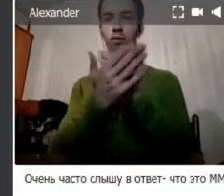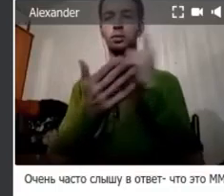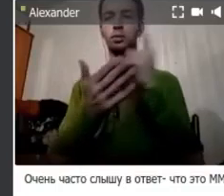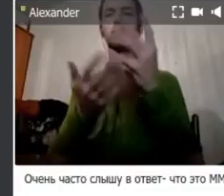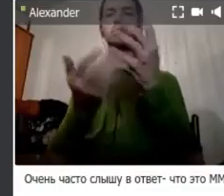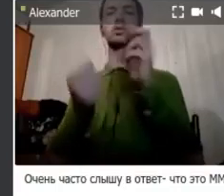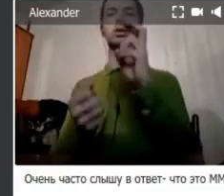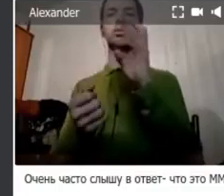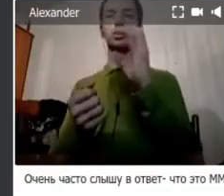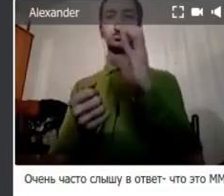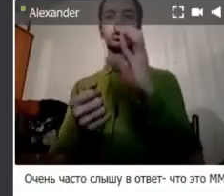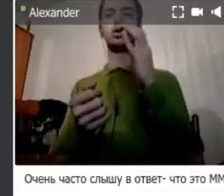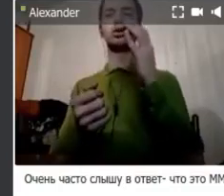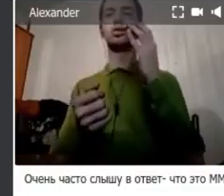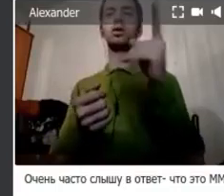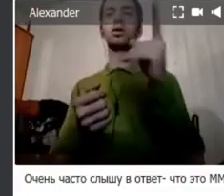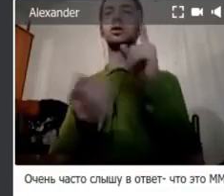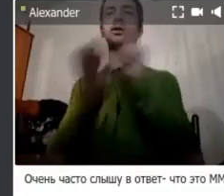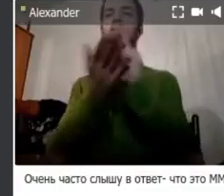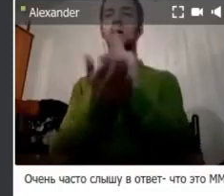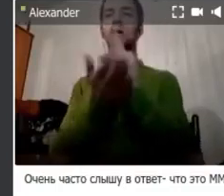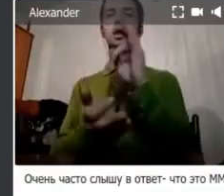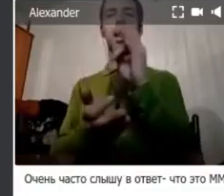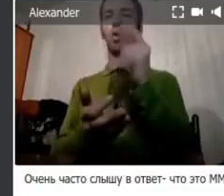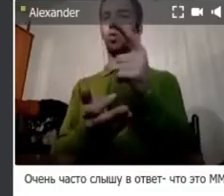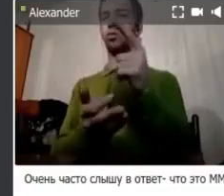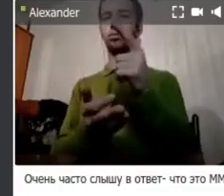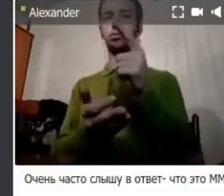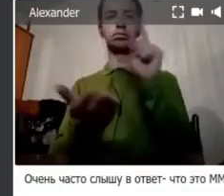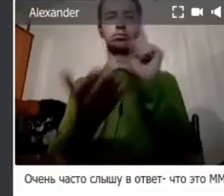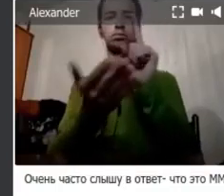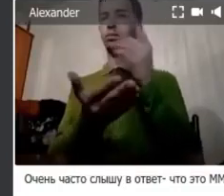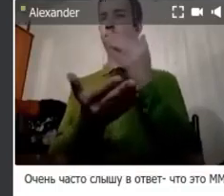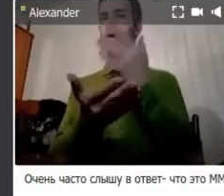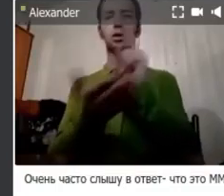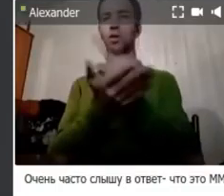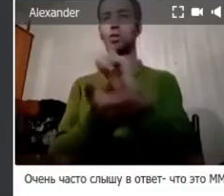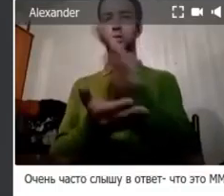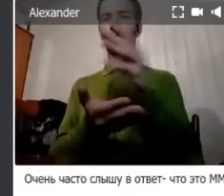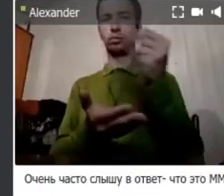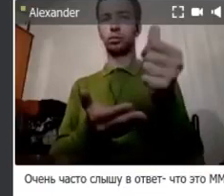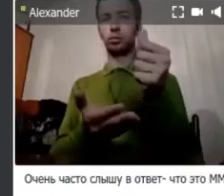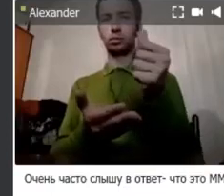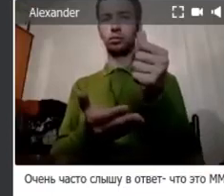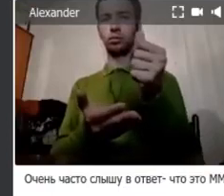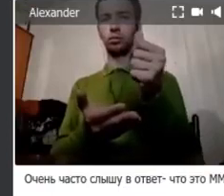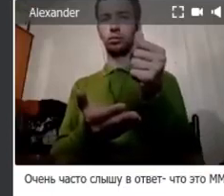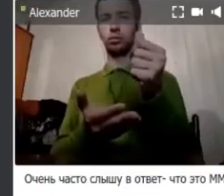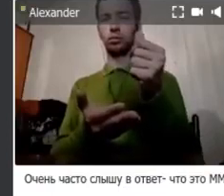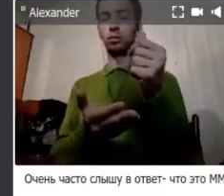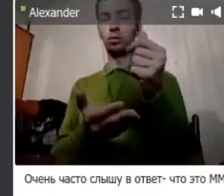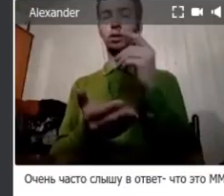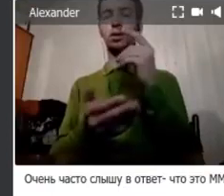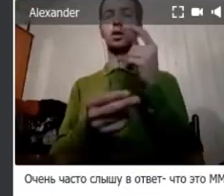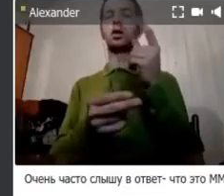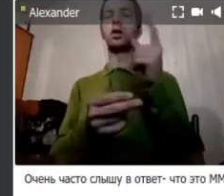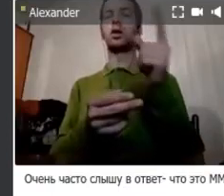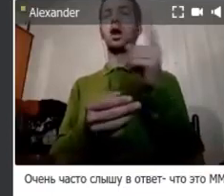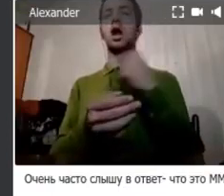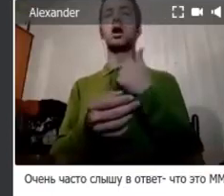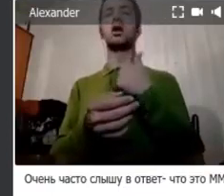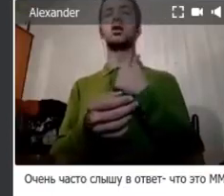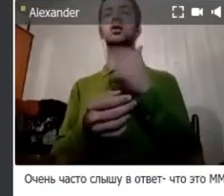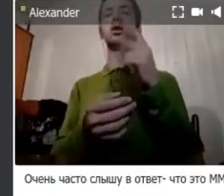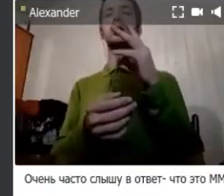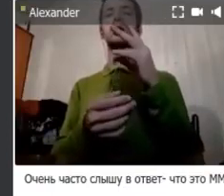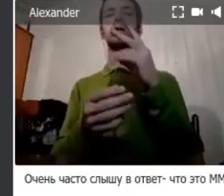мы, зарабатывая здесь бонусы, золото, мы получаем законное освобождение от уплаты налогов.